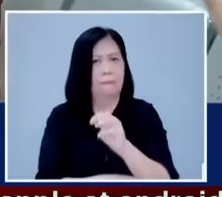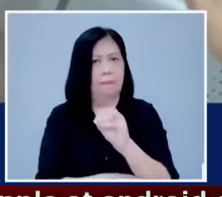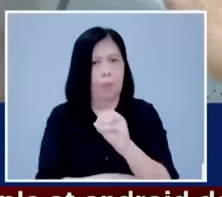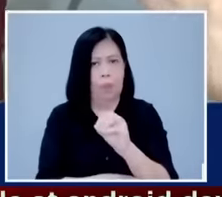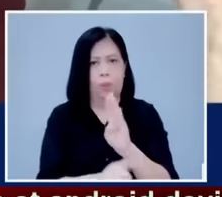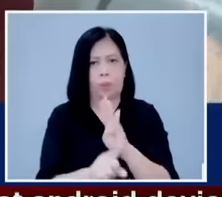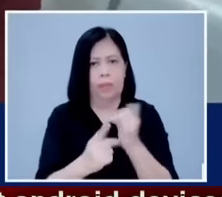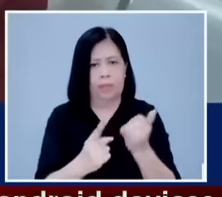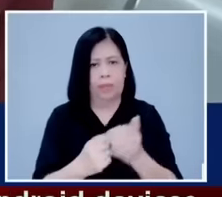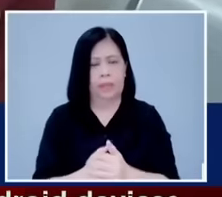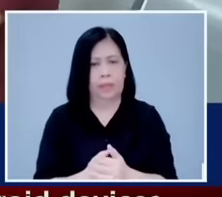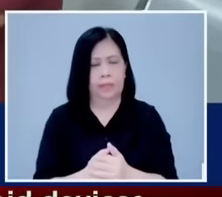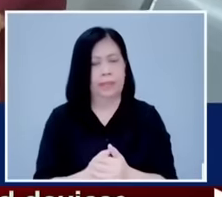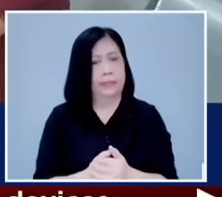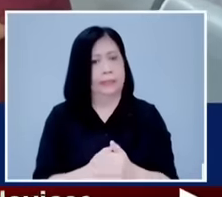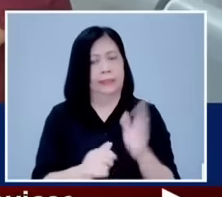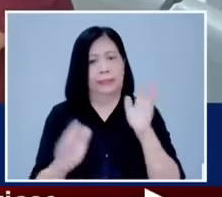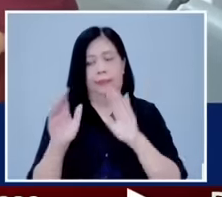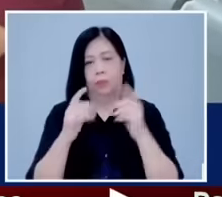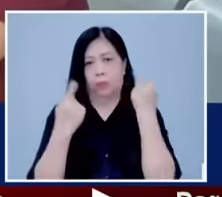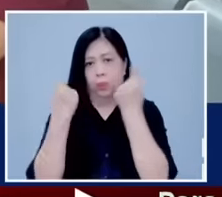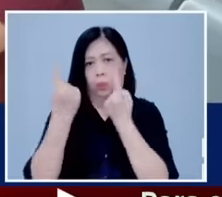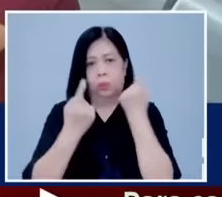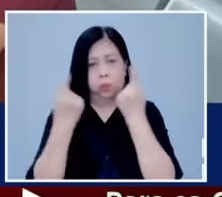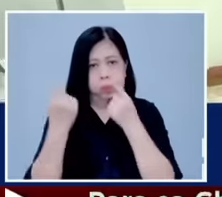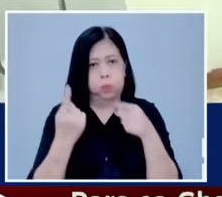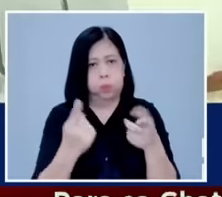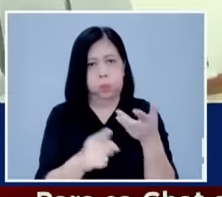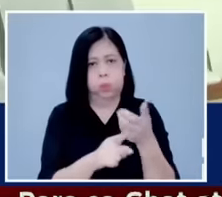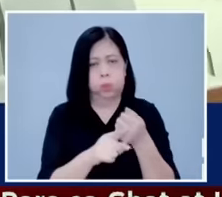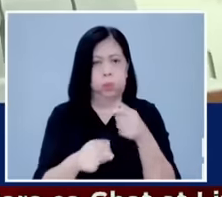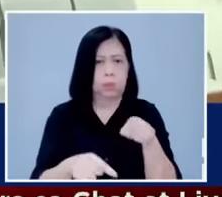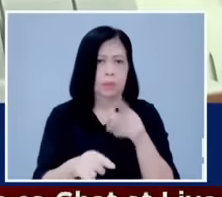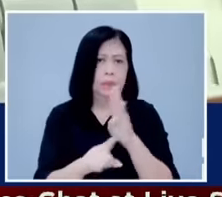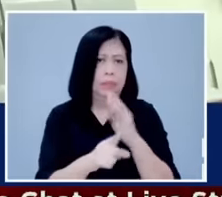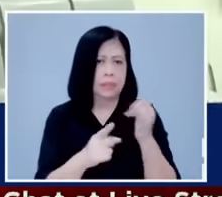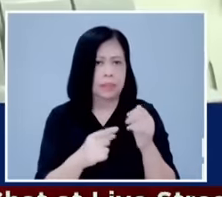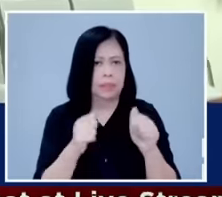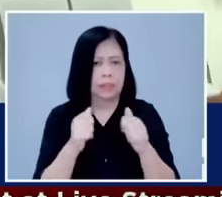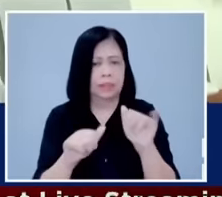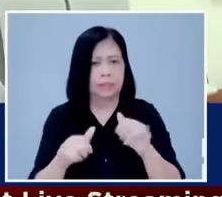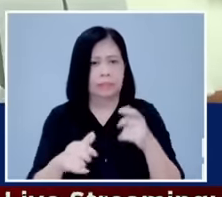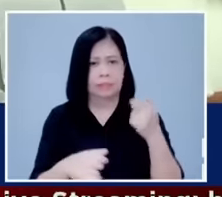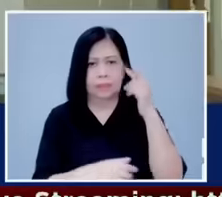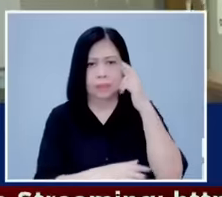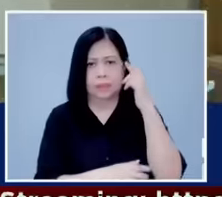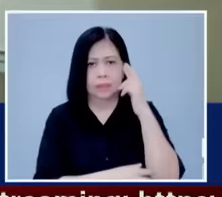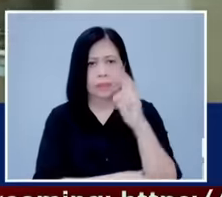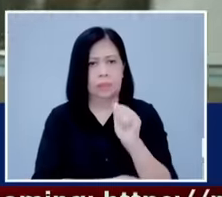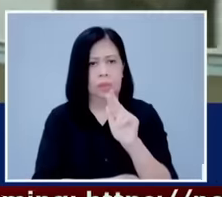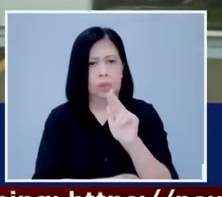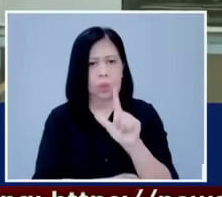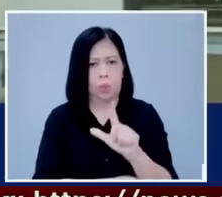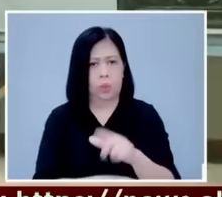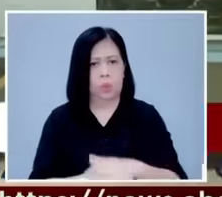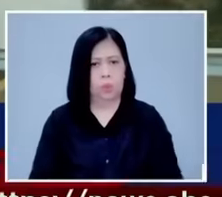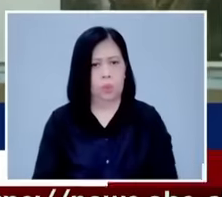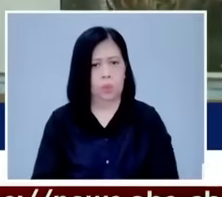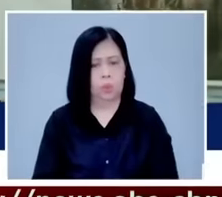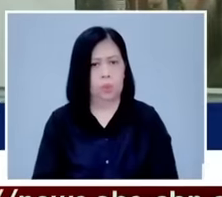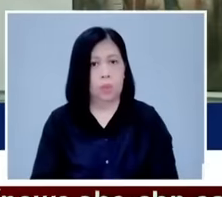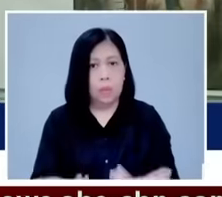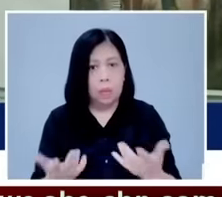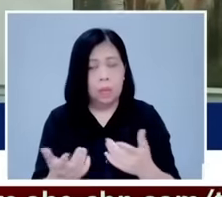Barangay. Nagdulot ito ng pangamba sa mga apektadong residente tulad ni Mang Raul. Bigat ha, isipin mo hindi